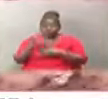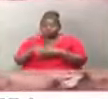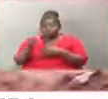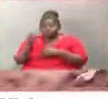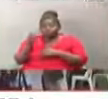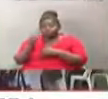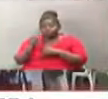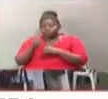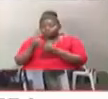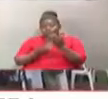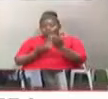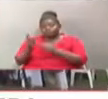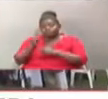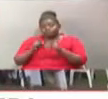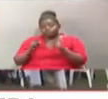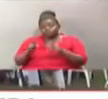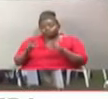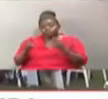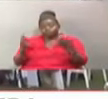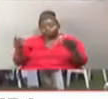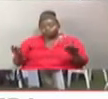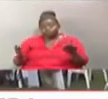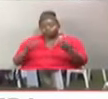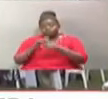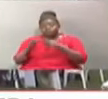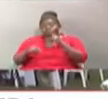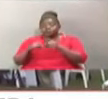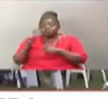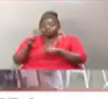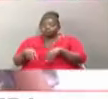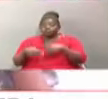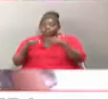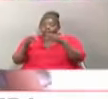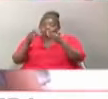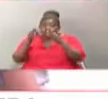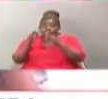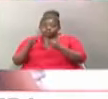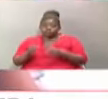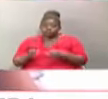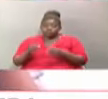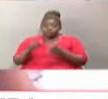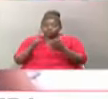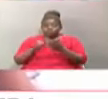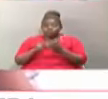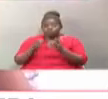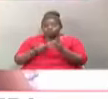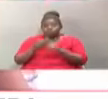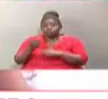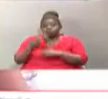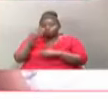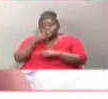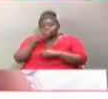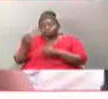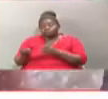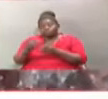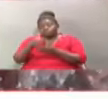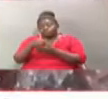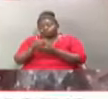basembeza abantu mu kisaawe bakoledde akabaga n'okubagabira ebintu. Badde omuceere, soda, butto, emigaati,